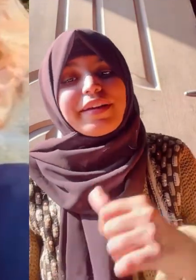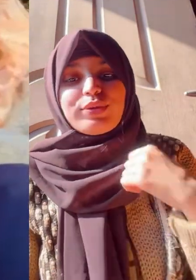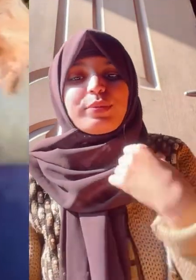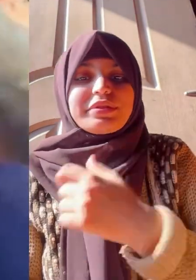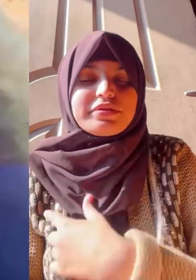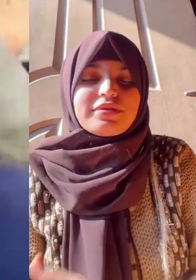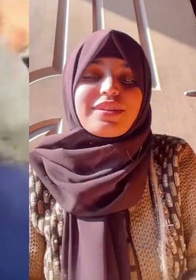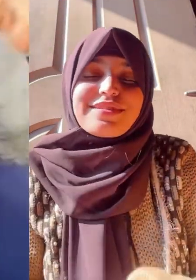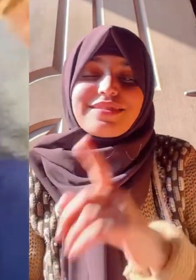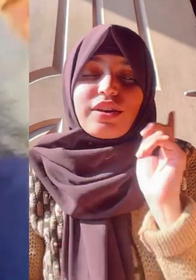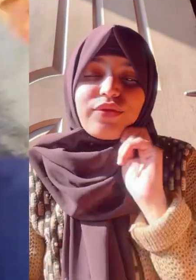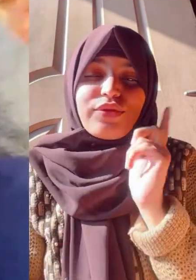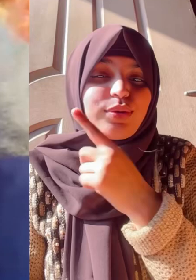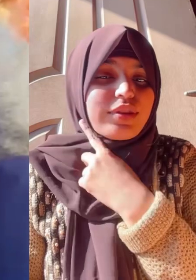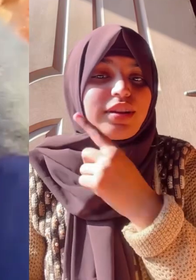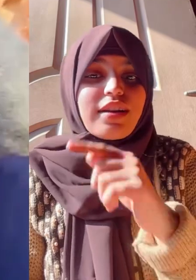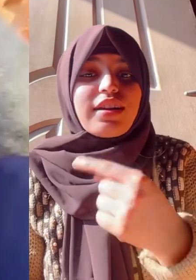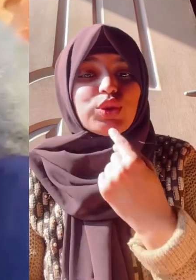चाहता